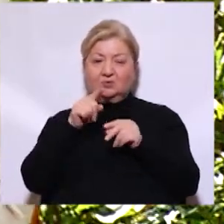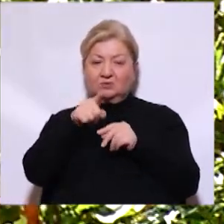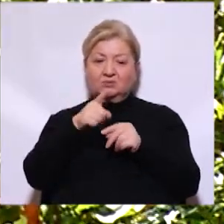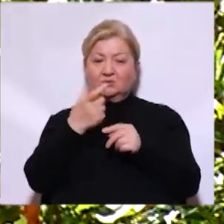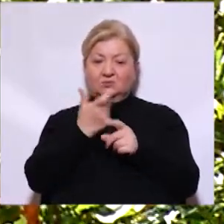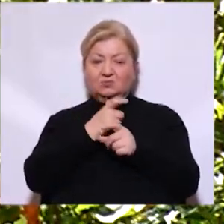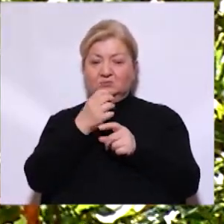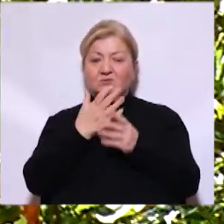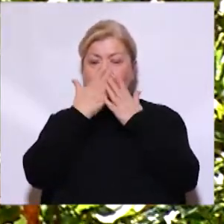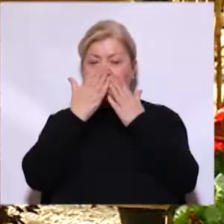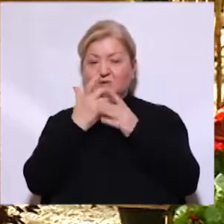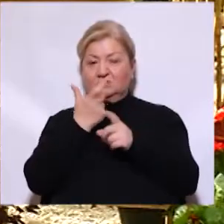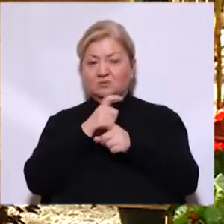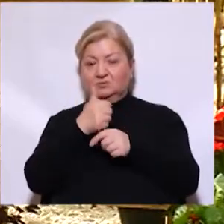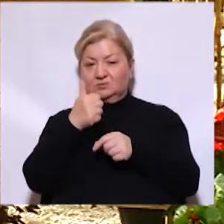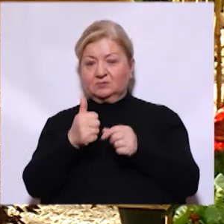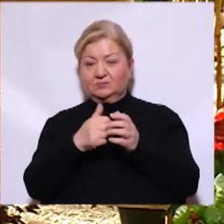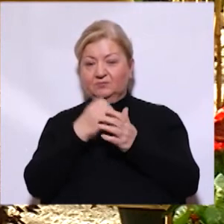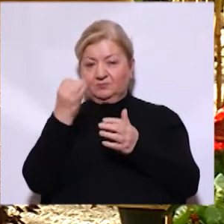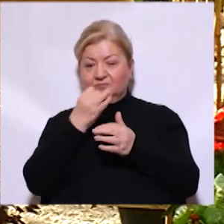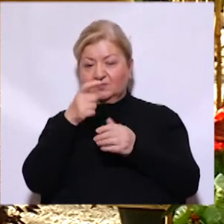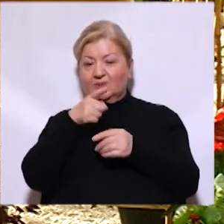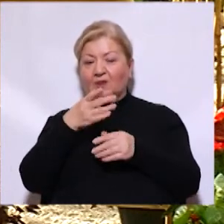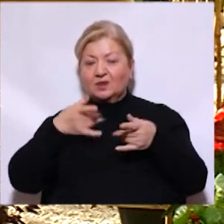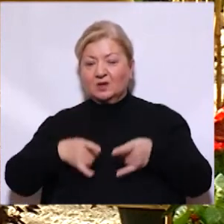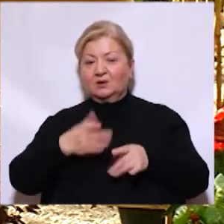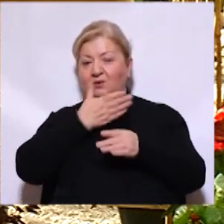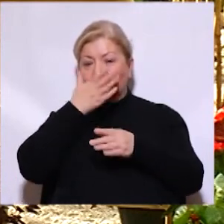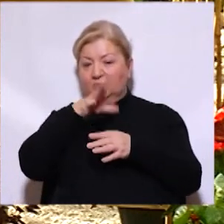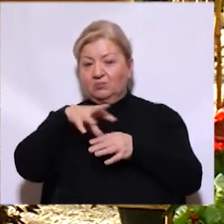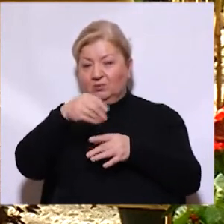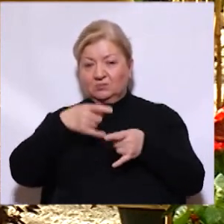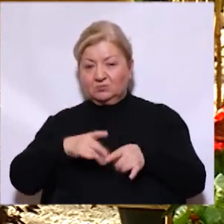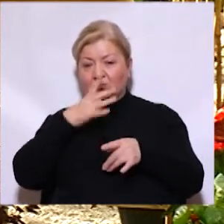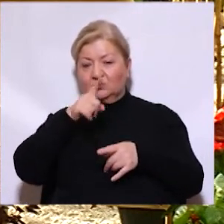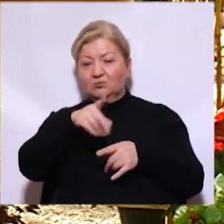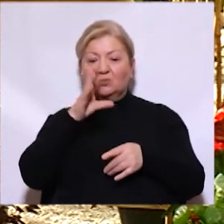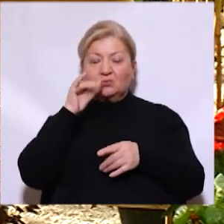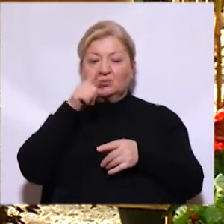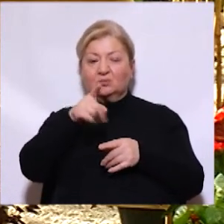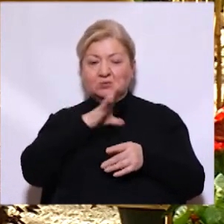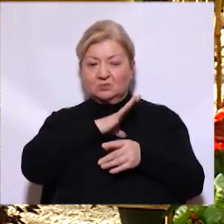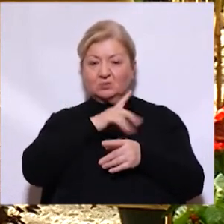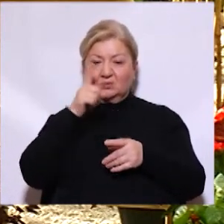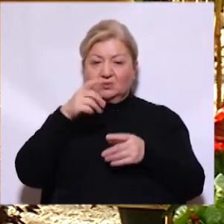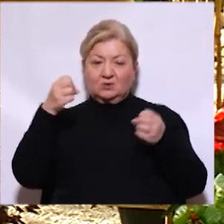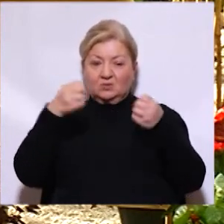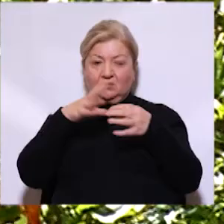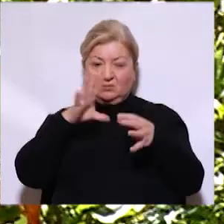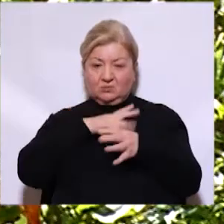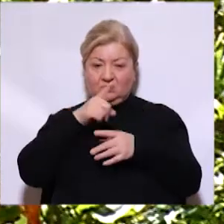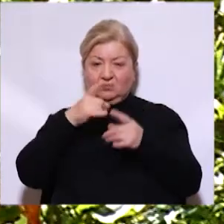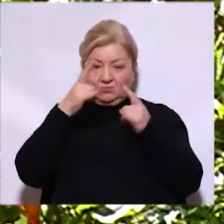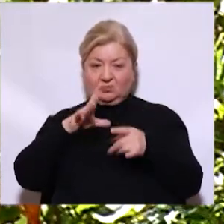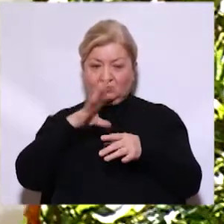ეს თემატიკა გაინტერესებთ, ხო, ეხლა თქვენ მაშინ დავადებულებიც არიყავით, როცა ეს კონფლიქტი მოხდა,